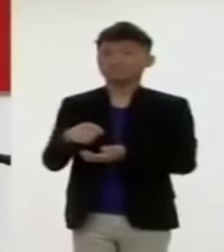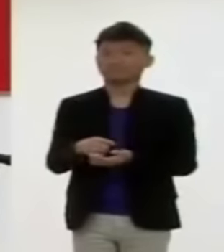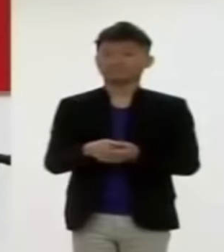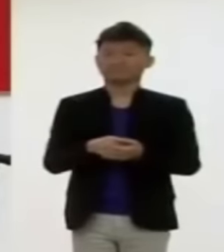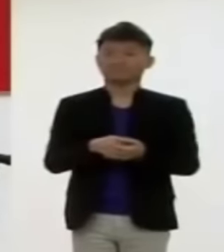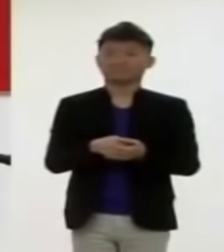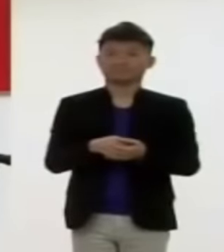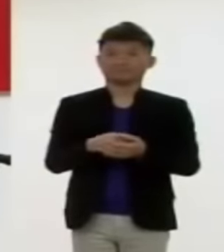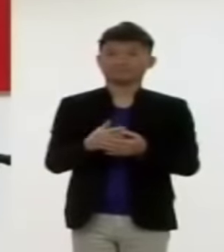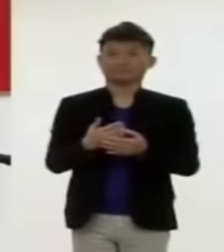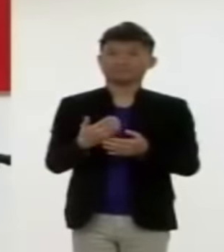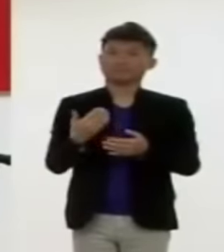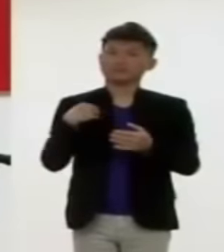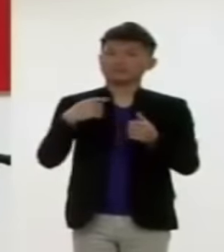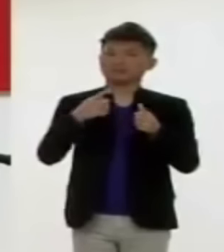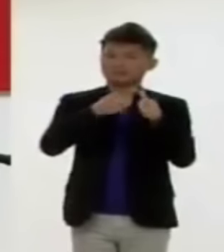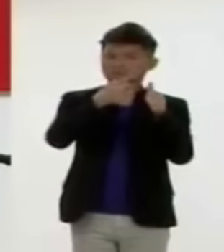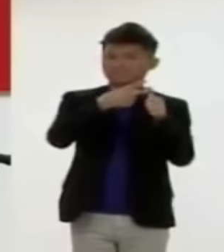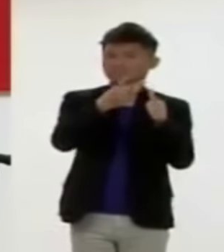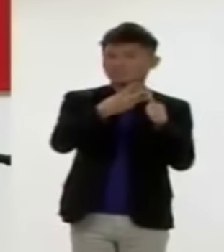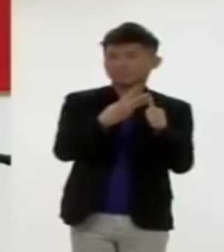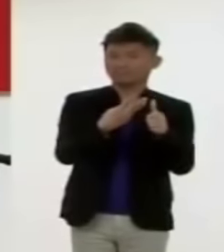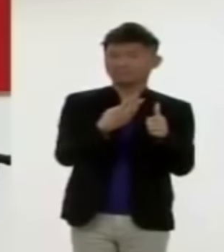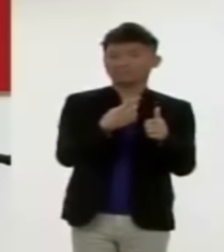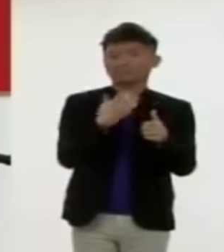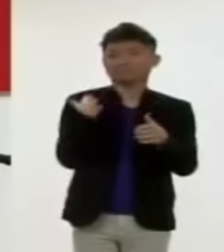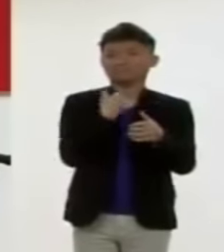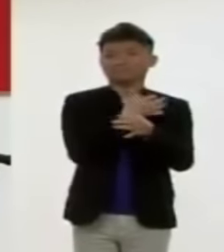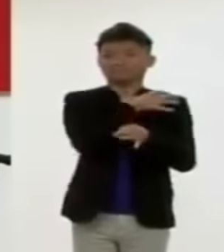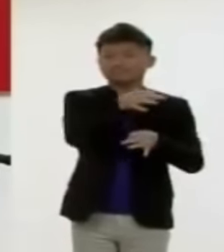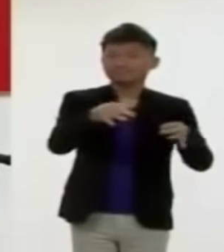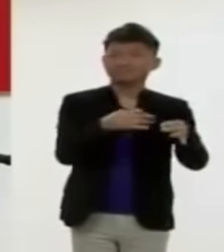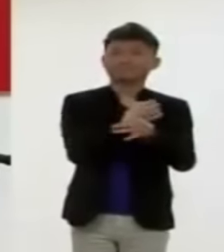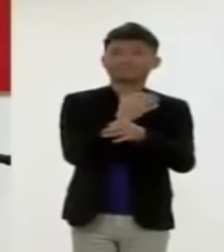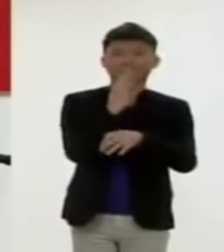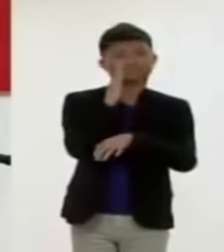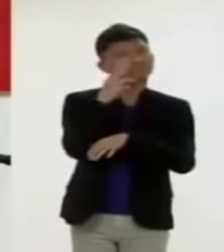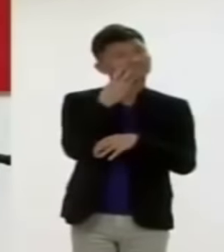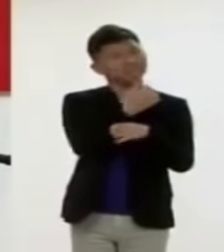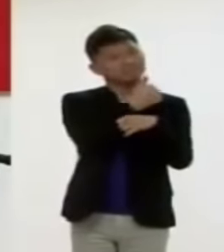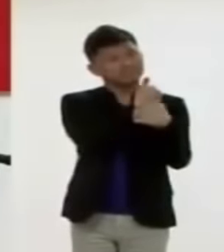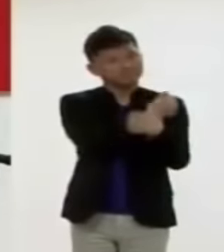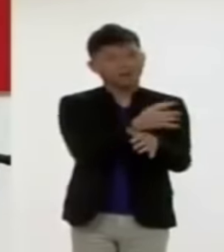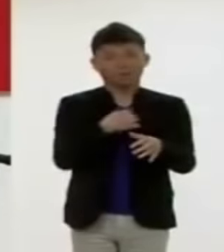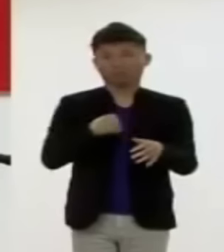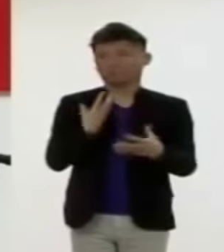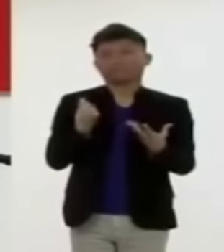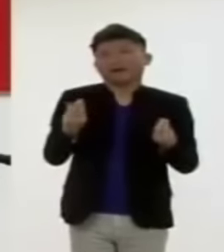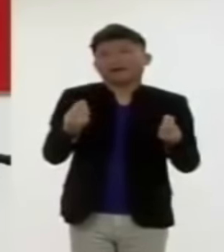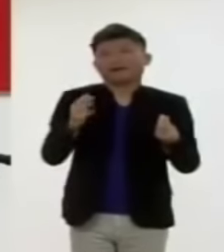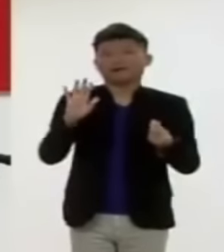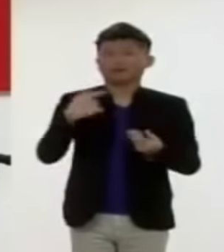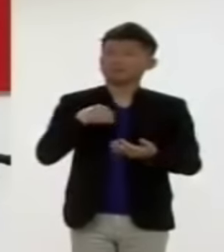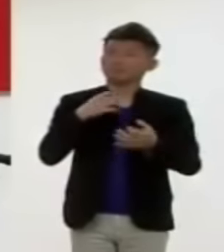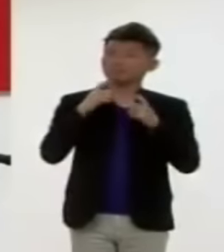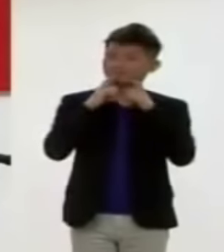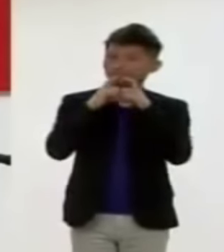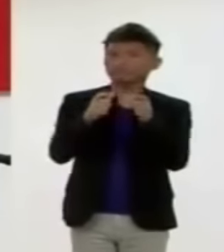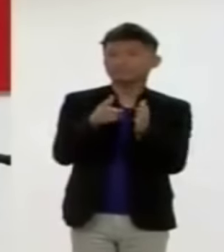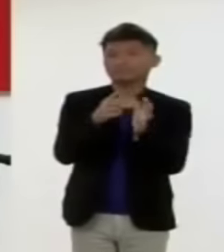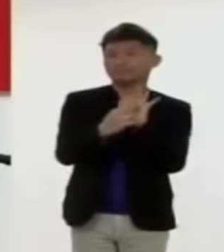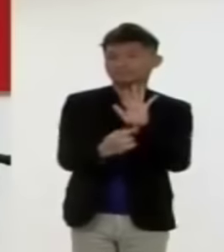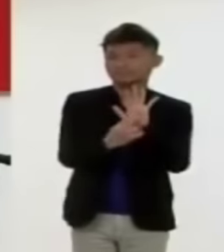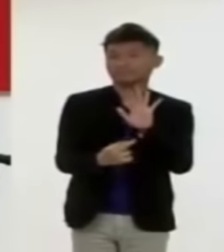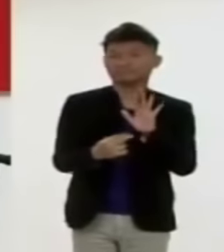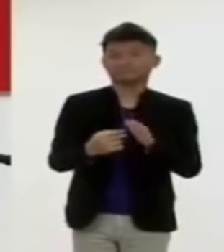前面的三强大概都有经济的背景、政治的背景，只有我没有。但是我也要说，